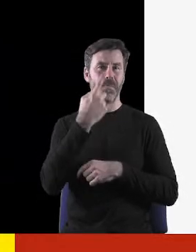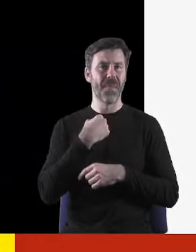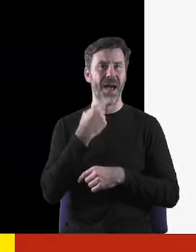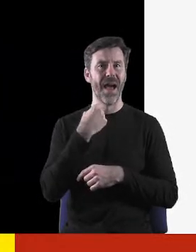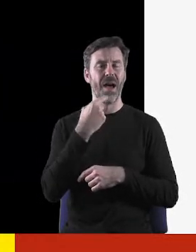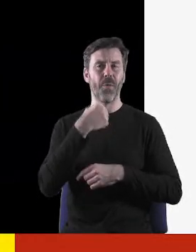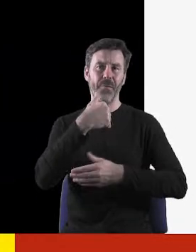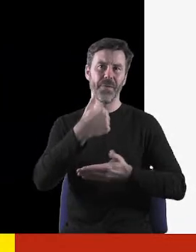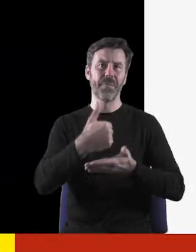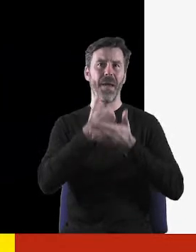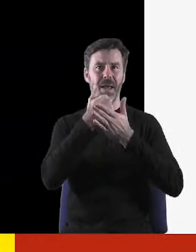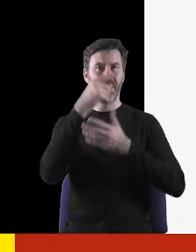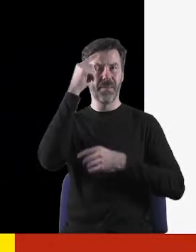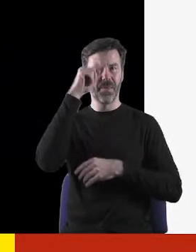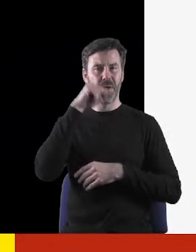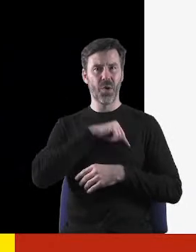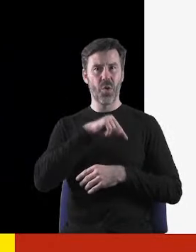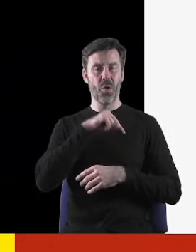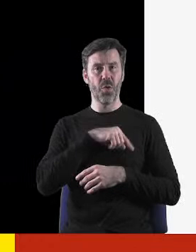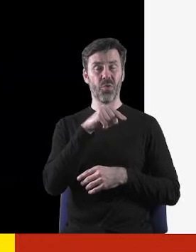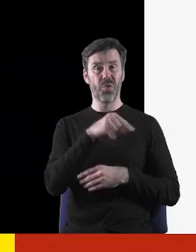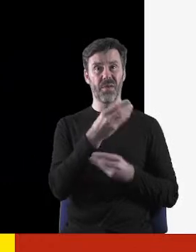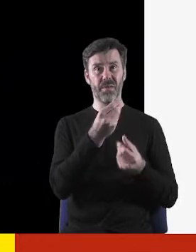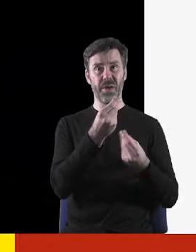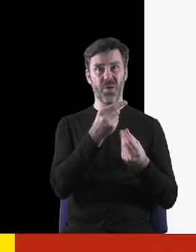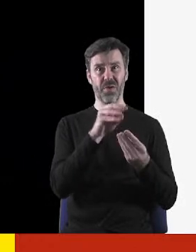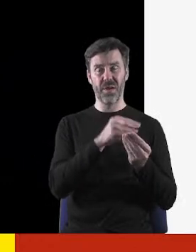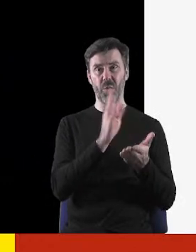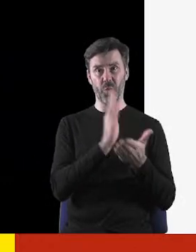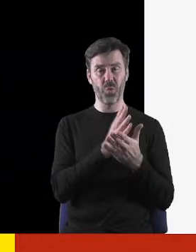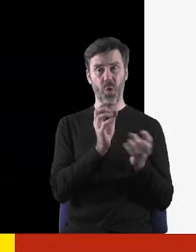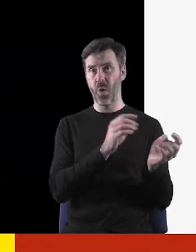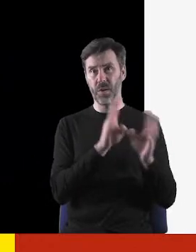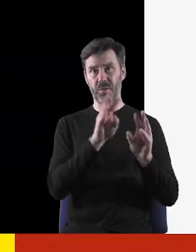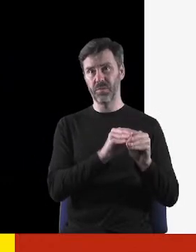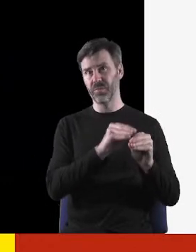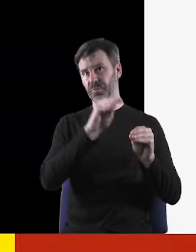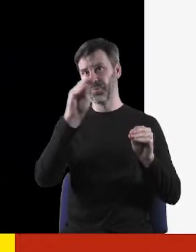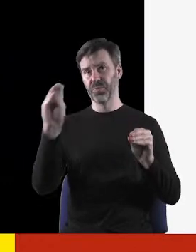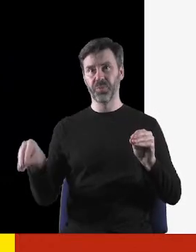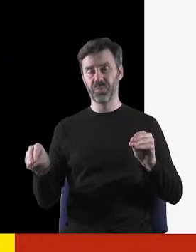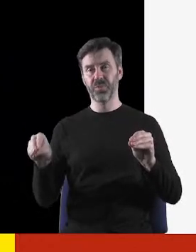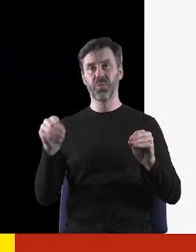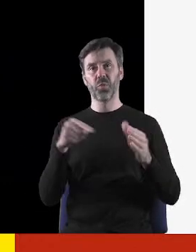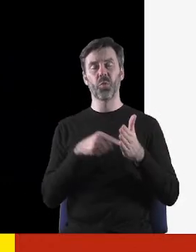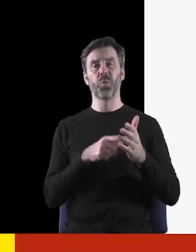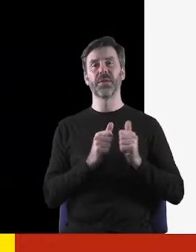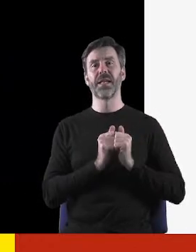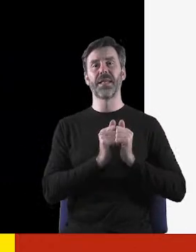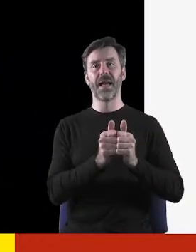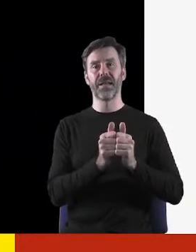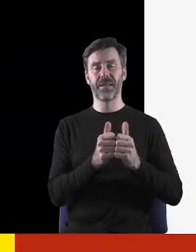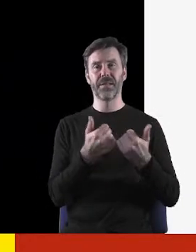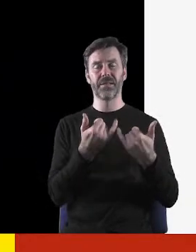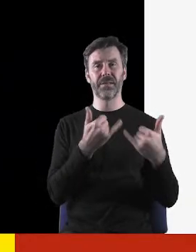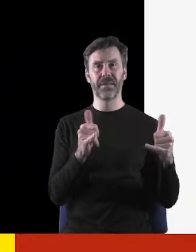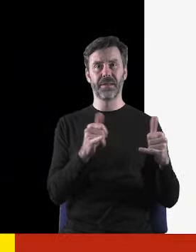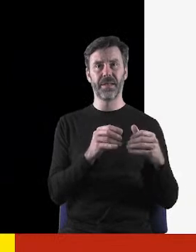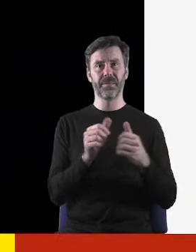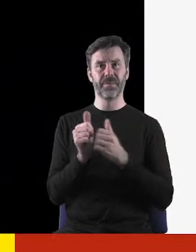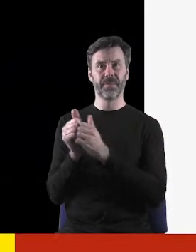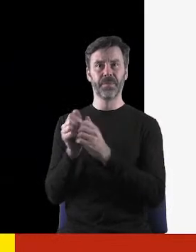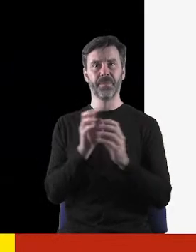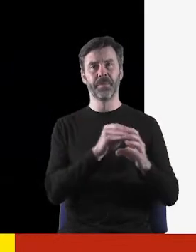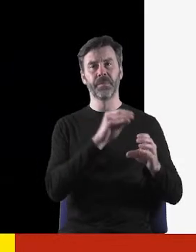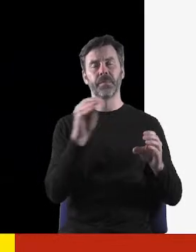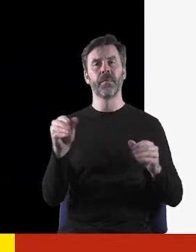za wczesne jest przesuwanie środków na tym odnośnie tego zadania i czy nie